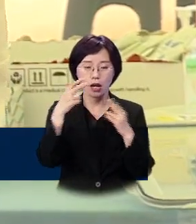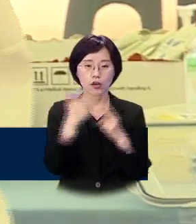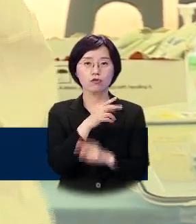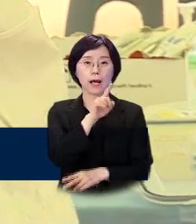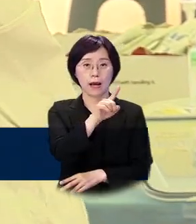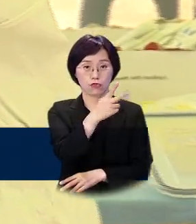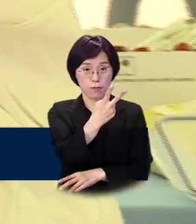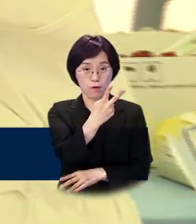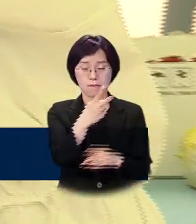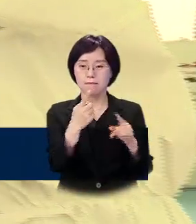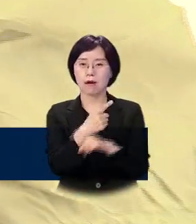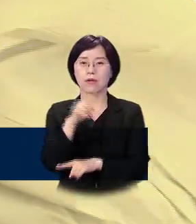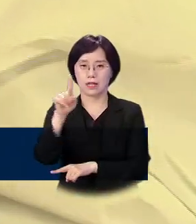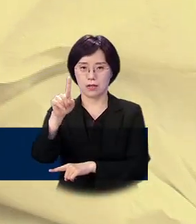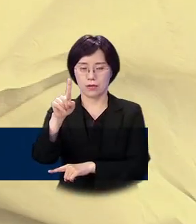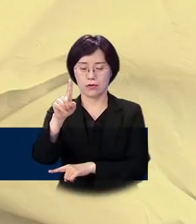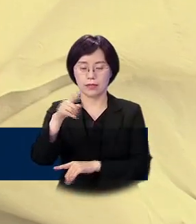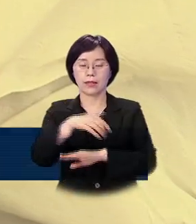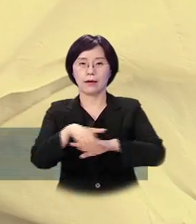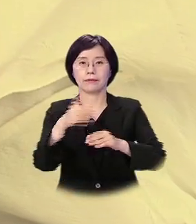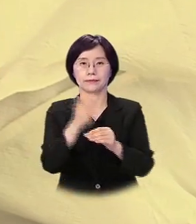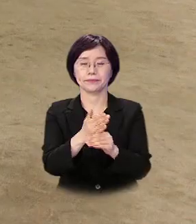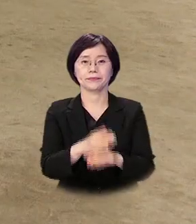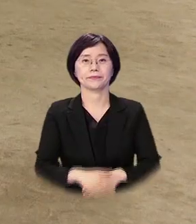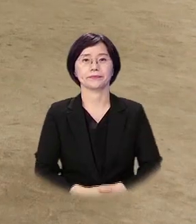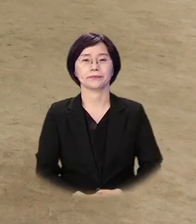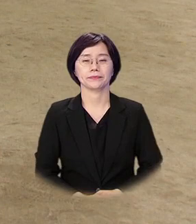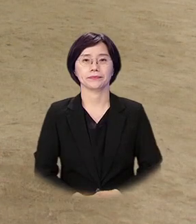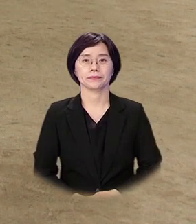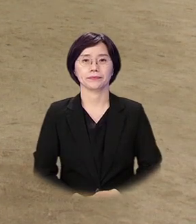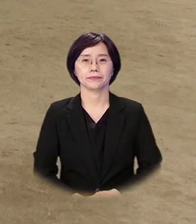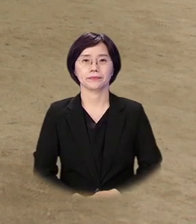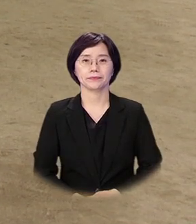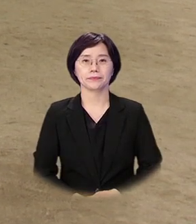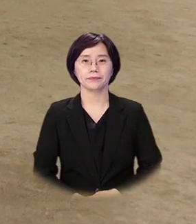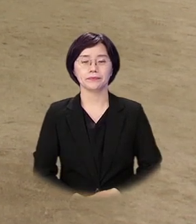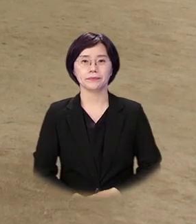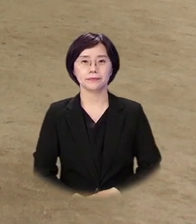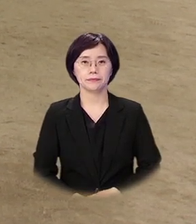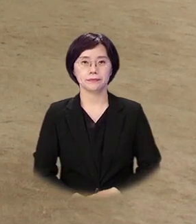2회에서 주 1회 간격으로 실시할 예정입니다. TBC 김용우입니다.